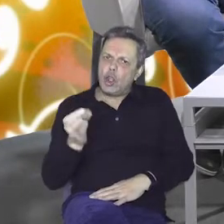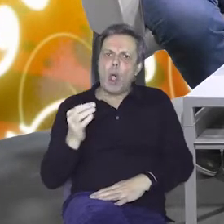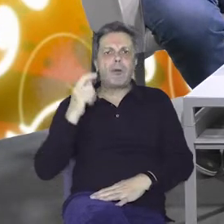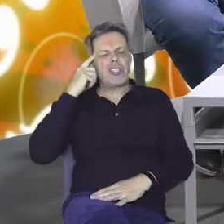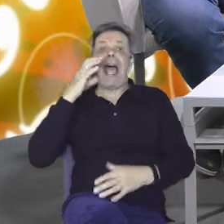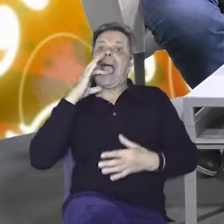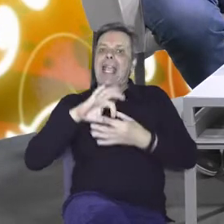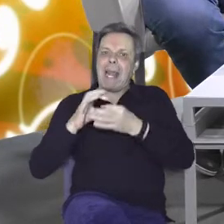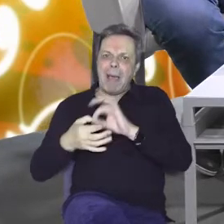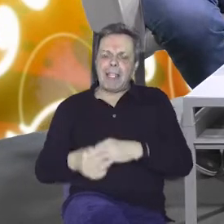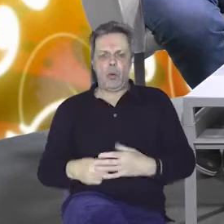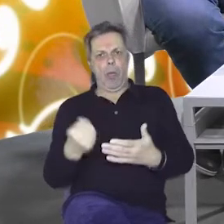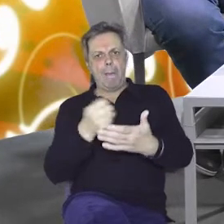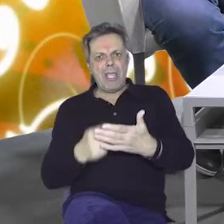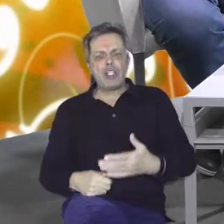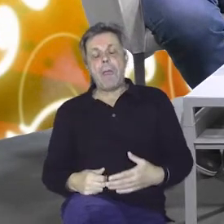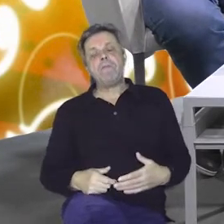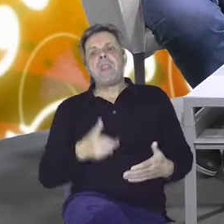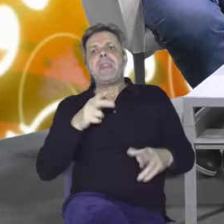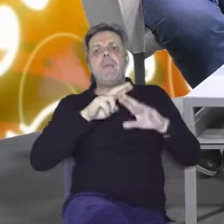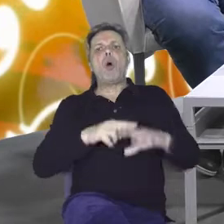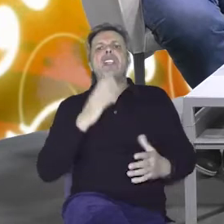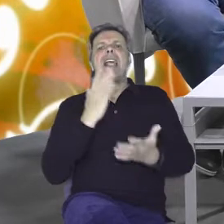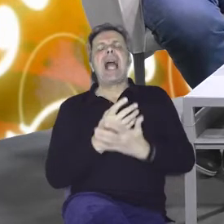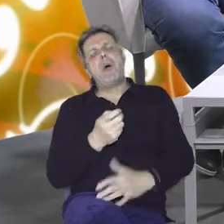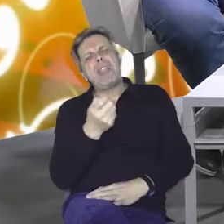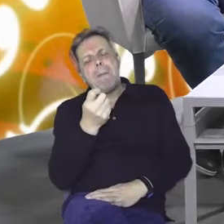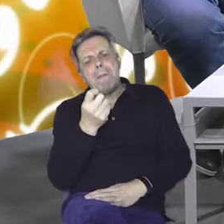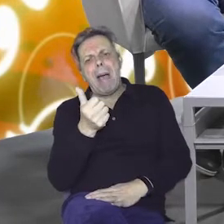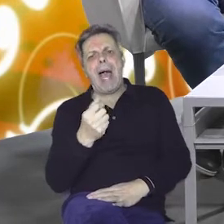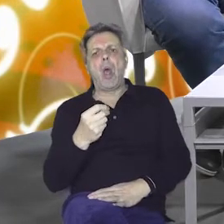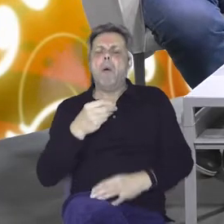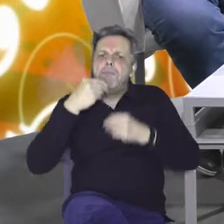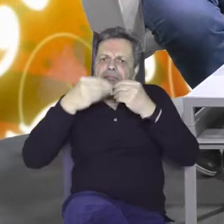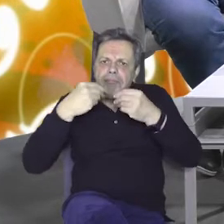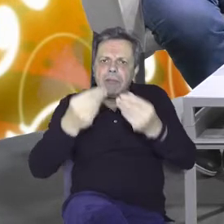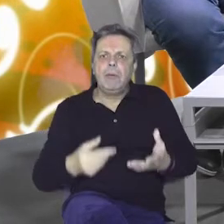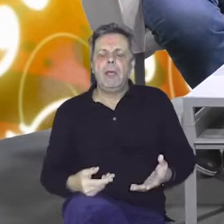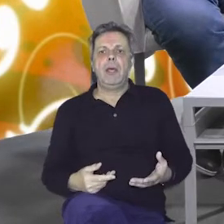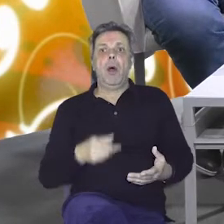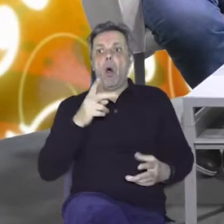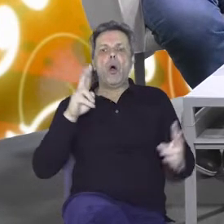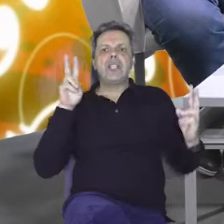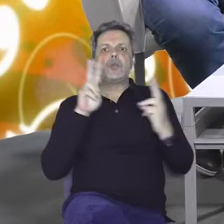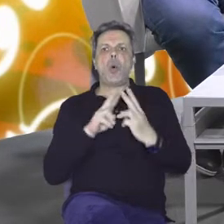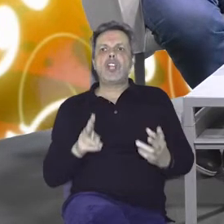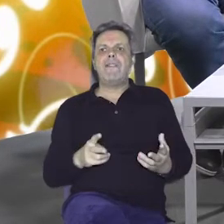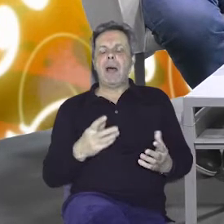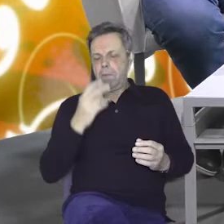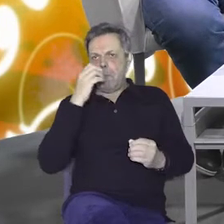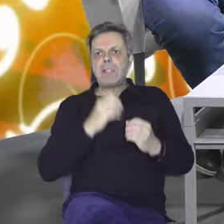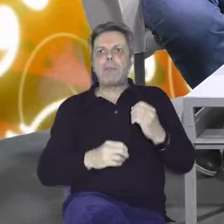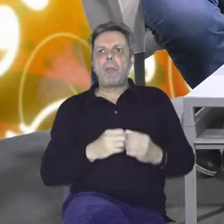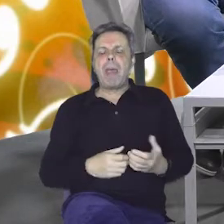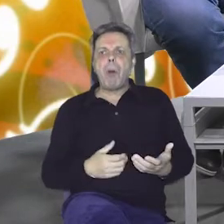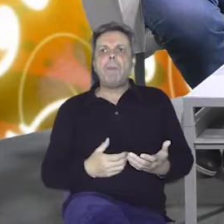gramatiku, piše i tako dalje, njemu ostaje samo da malo izdiktira. I on se sad tu suočava sa problemom, a taj problem